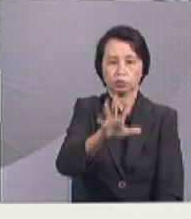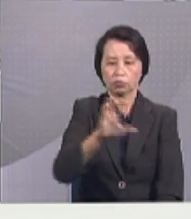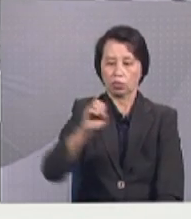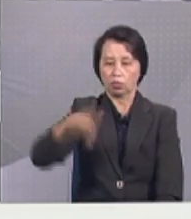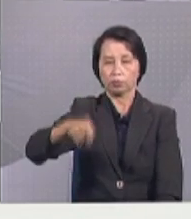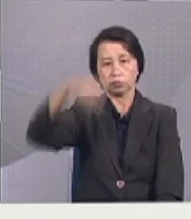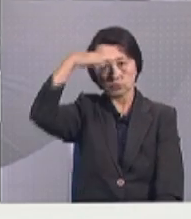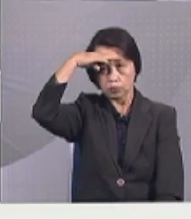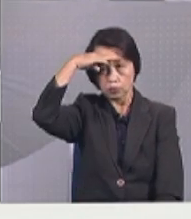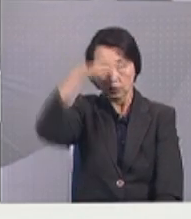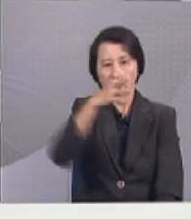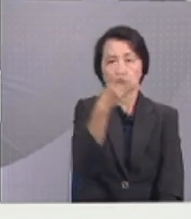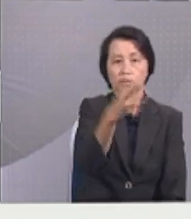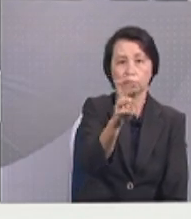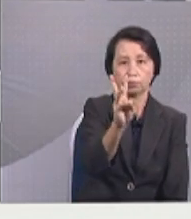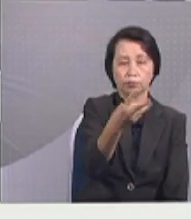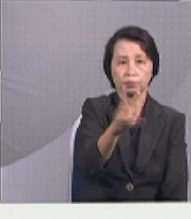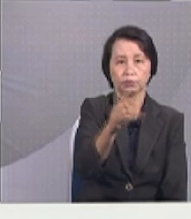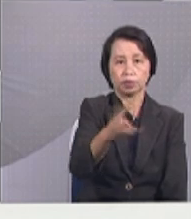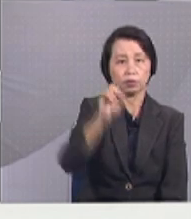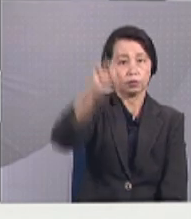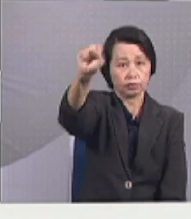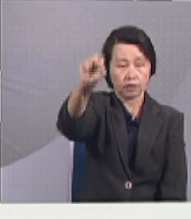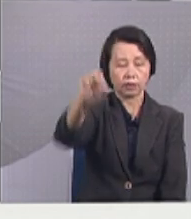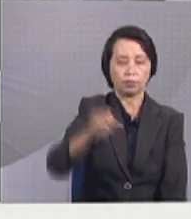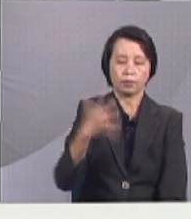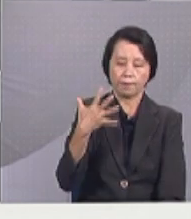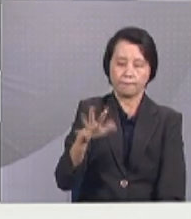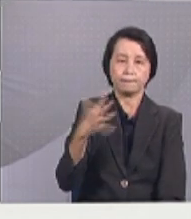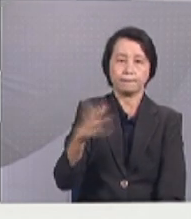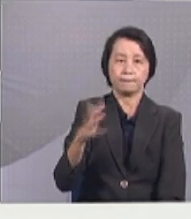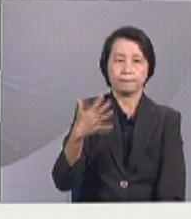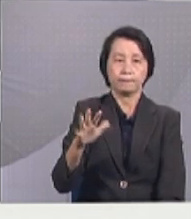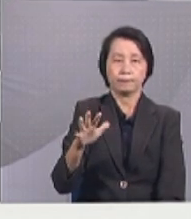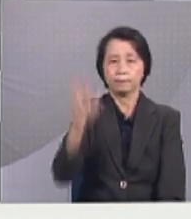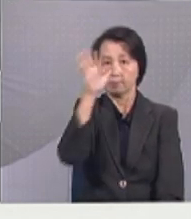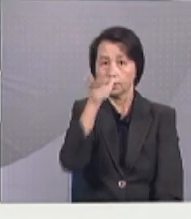operasi di Johor, 16 operasi di Sabah, 15